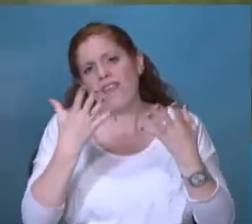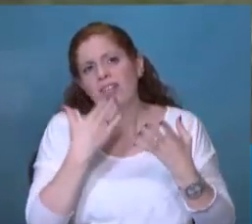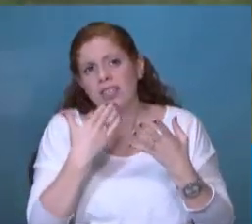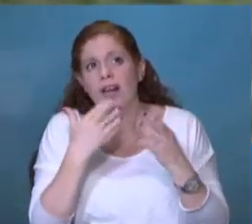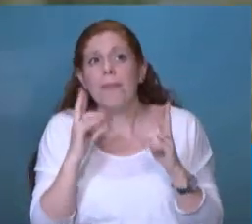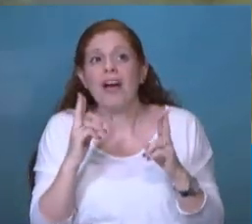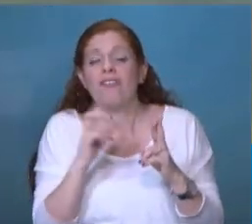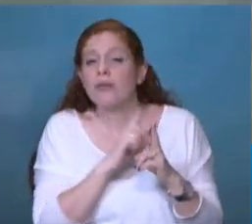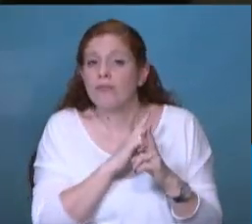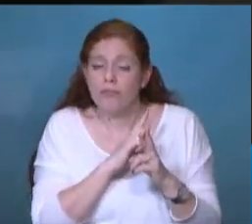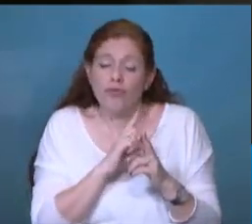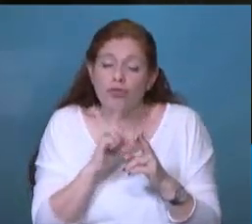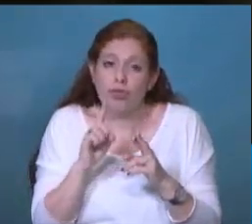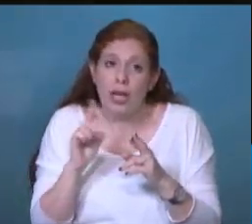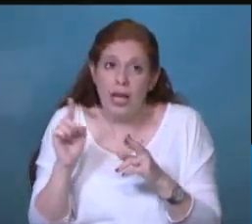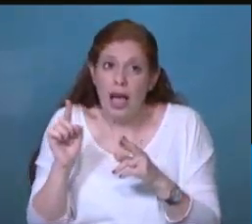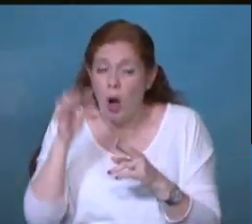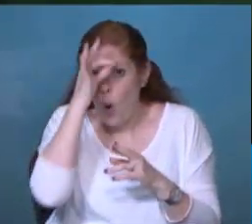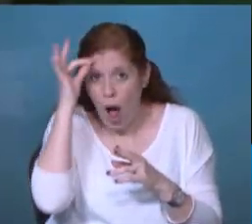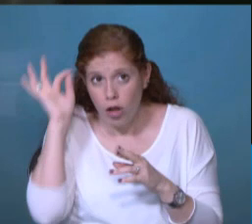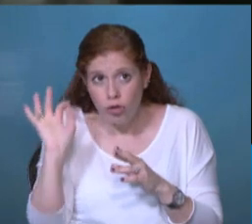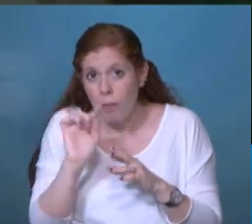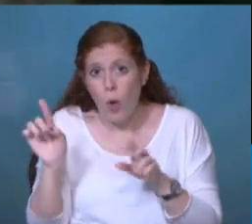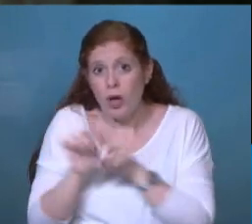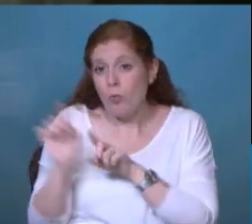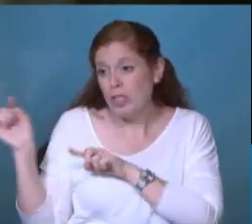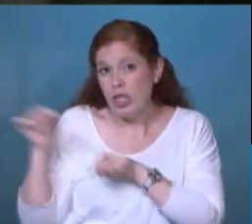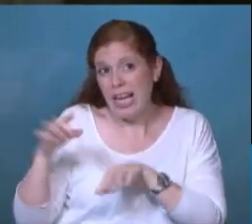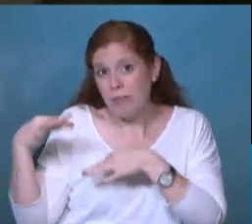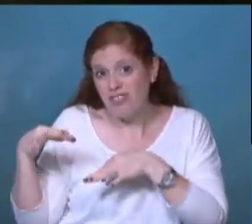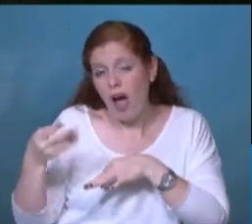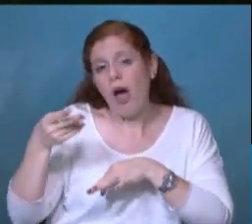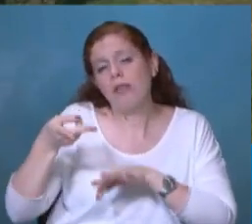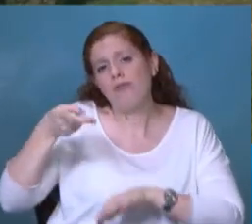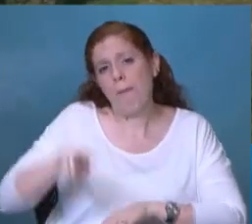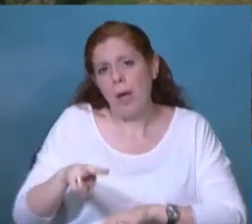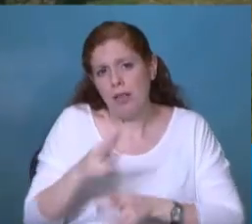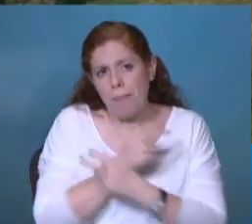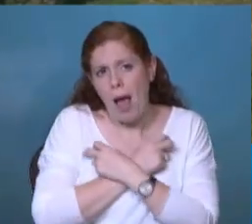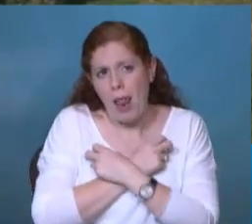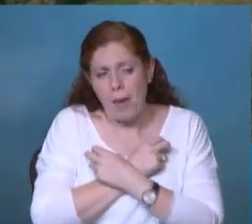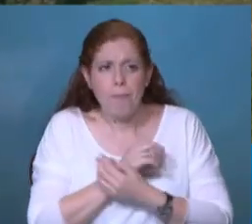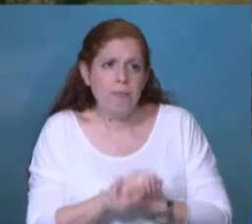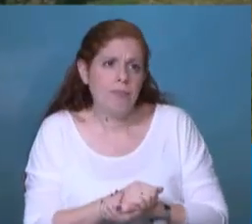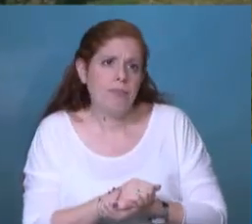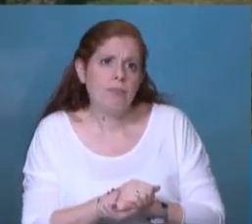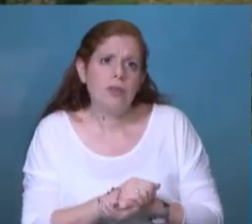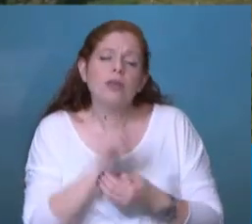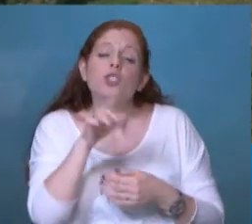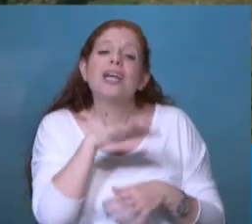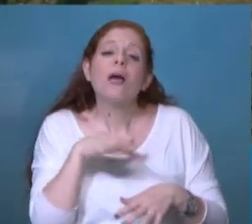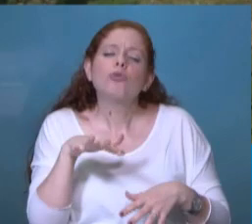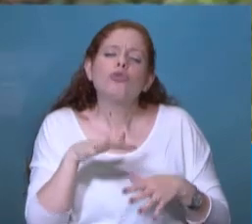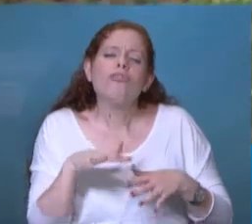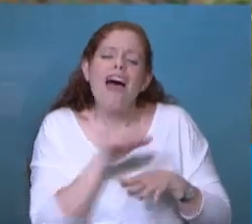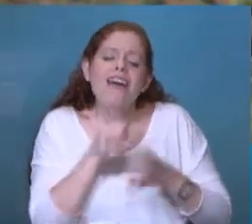של חברם שהגיע מספרד ומצא את מותו ביום שישי בהרעלה. זו הייתה מושבת הנשרים הגדולה והמפוארת